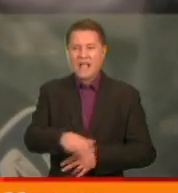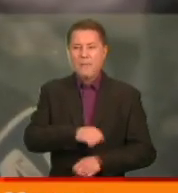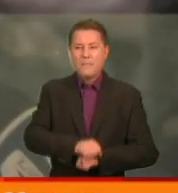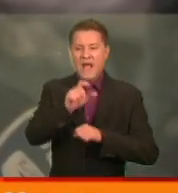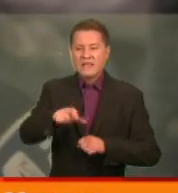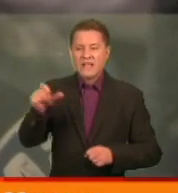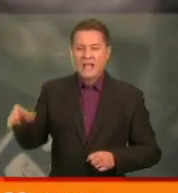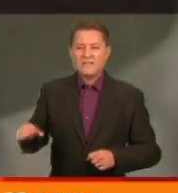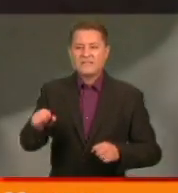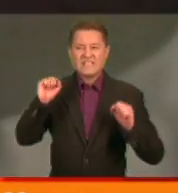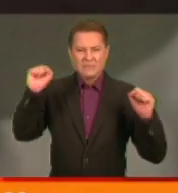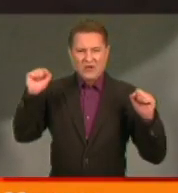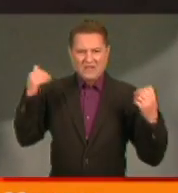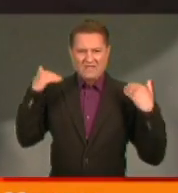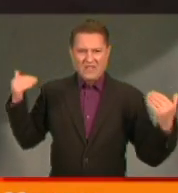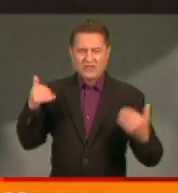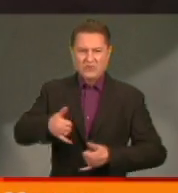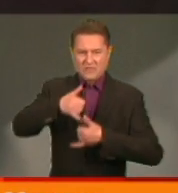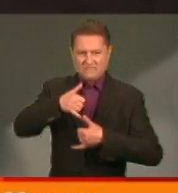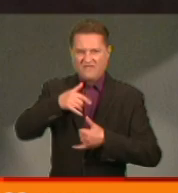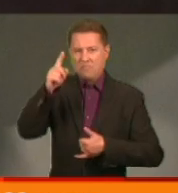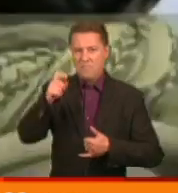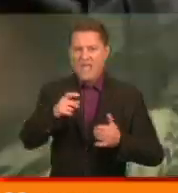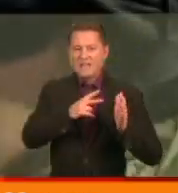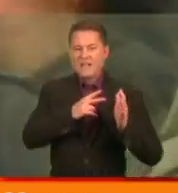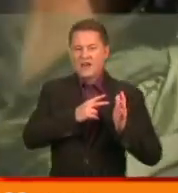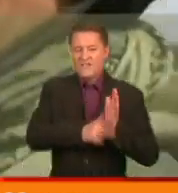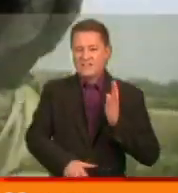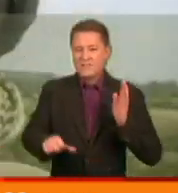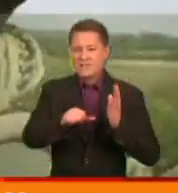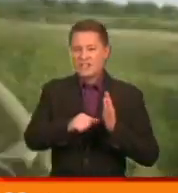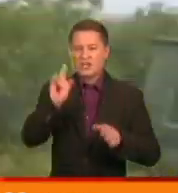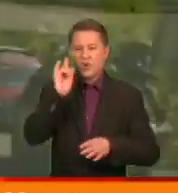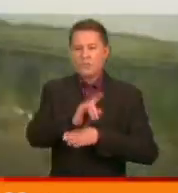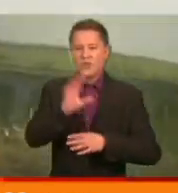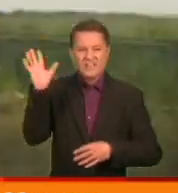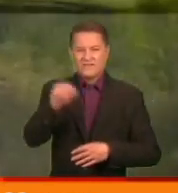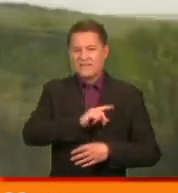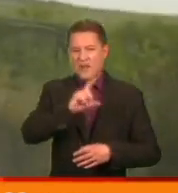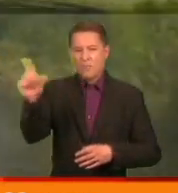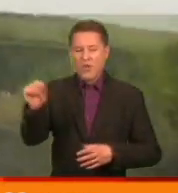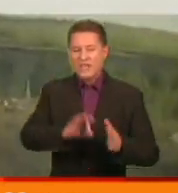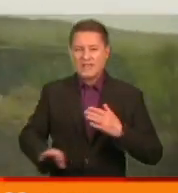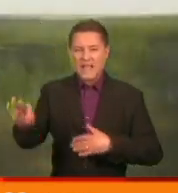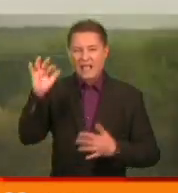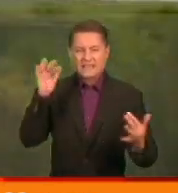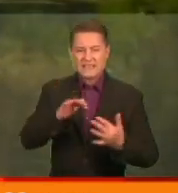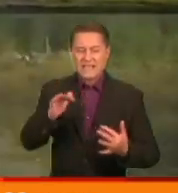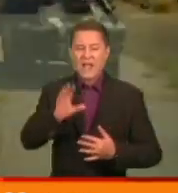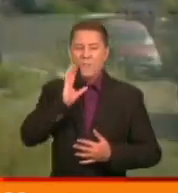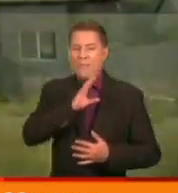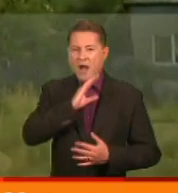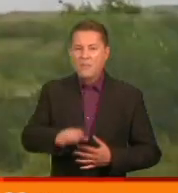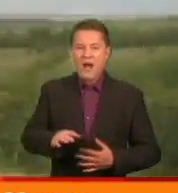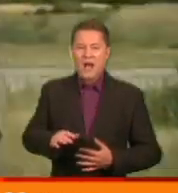Переконливий, спортивний, високий. Жора був 1,86 м. Обдуривши всіх, він поїде на Схід. Мама втримати єдиного запального